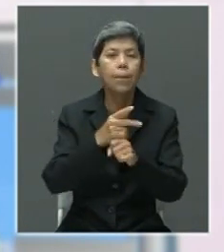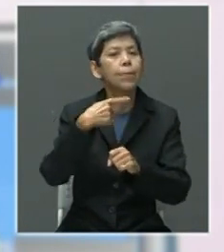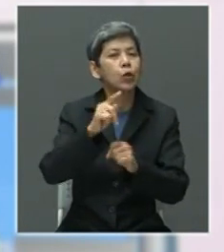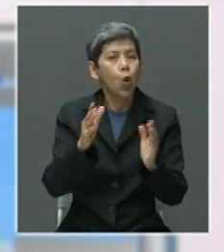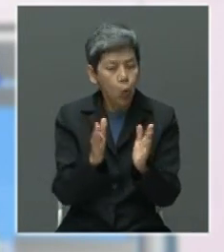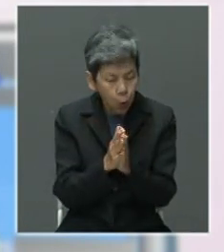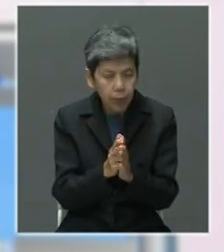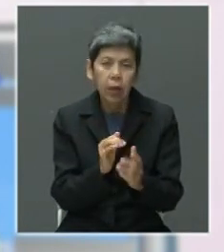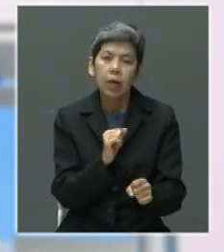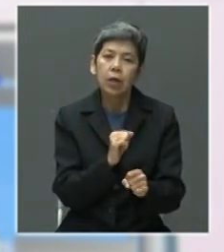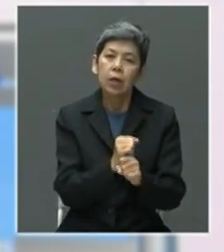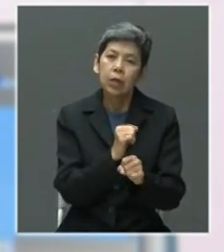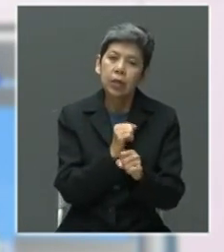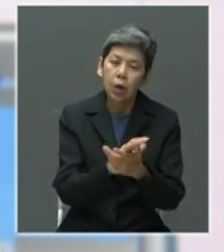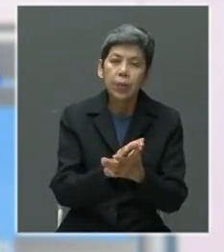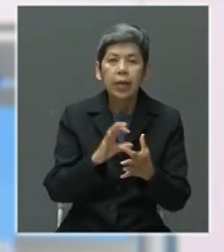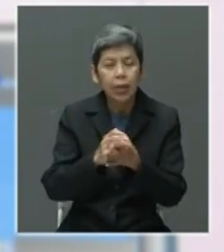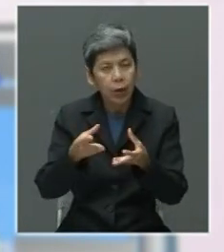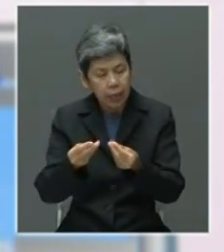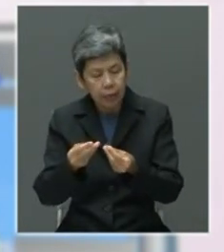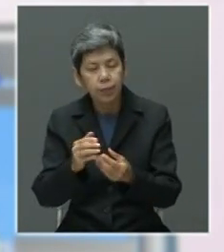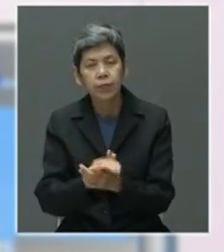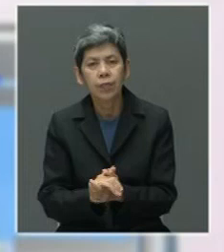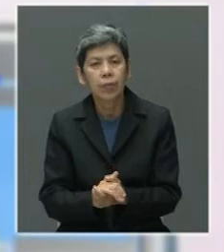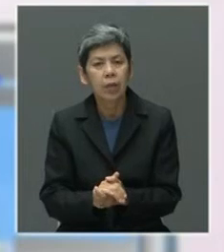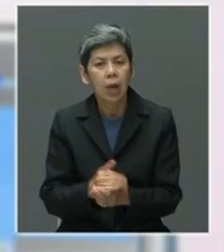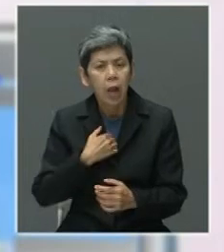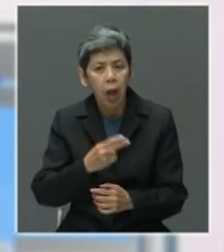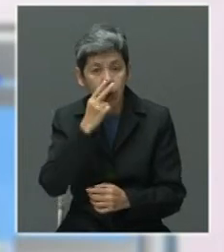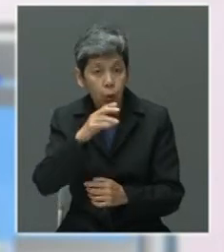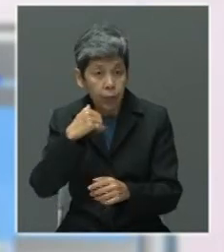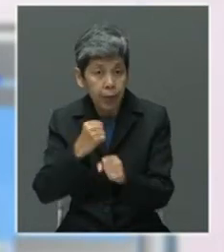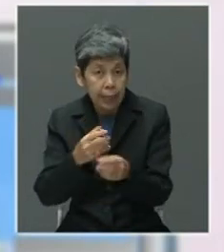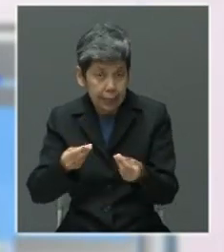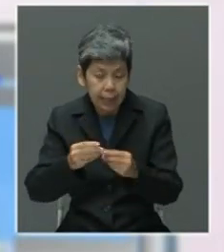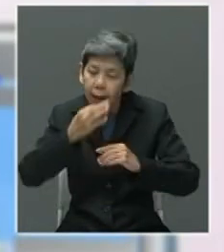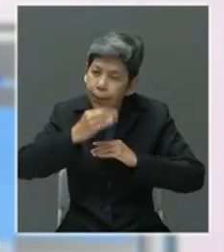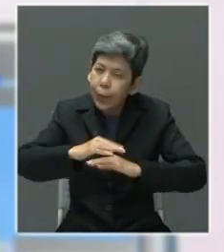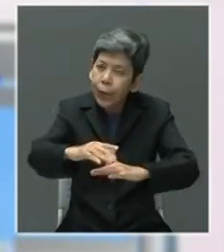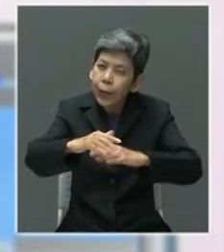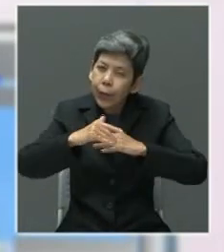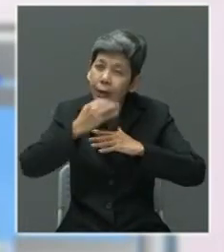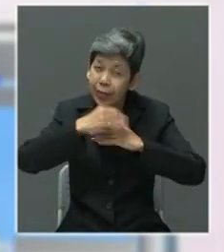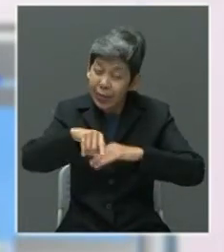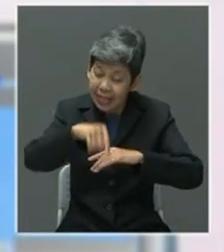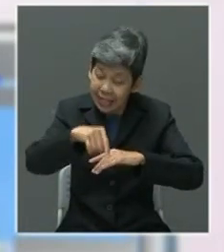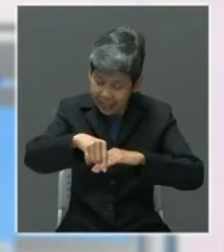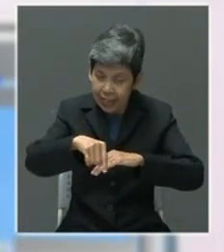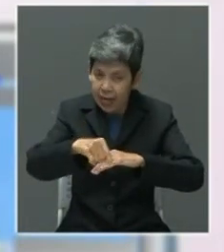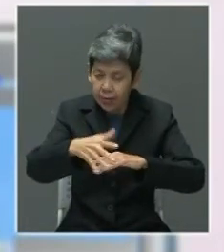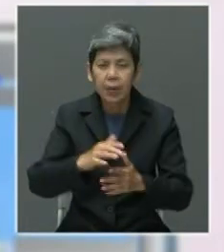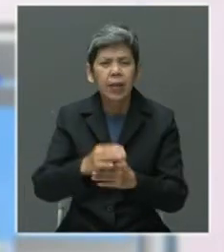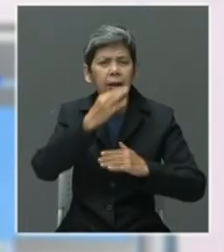เป็นทางน้ำทางหลวงทะเลจากที่ชายตลิ่งเมื่อกี้ได้ยินบอกว่าที่ชายหาดเนี่ยอยู่ในวงเล็บหนึ่งนะออ